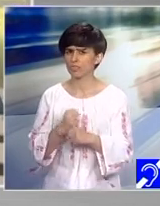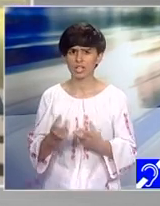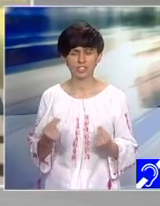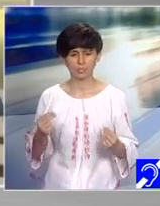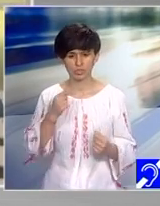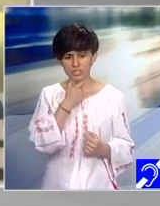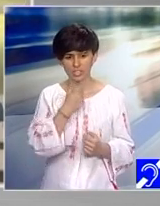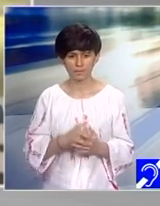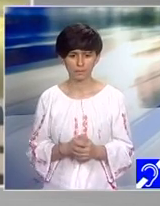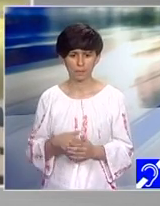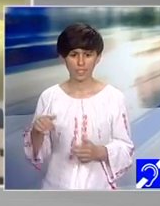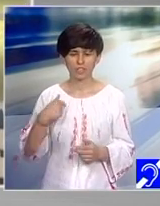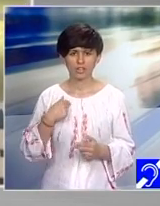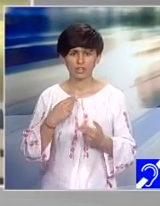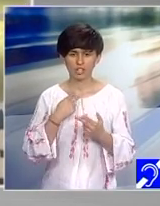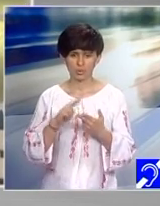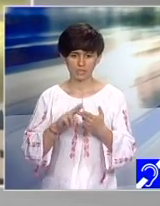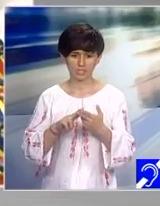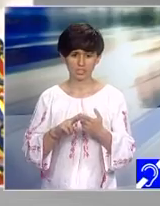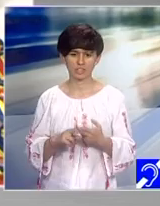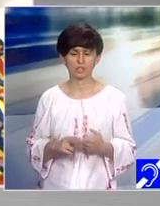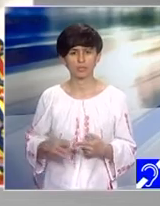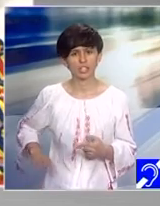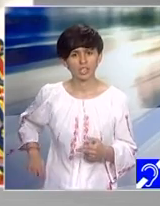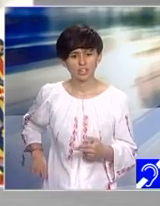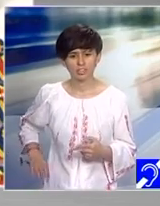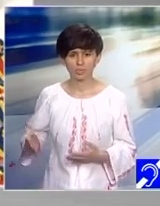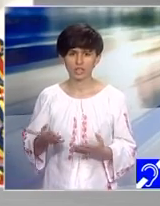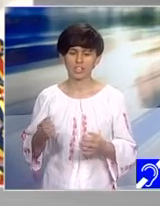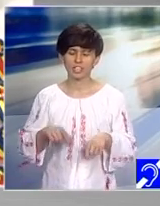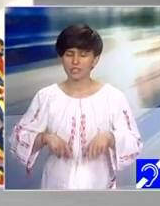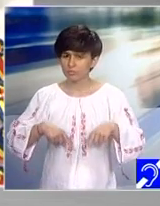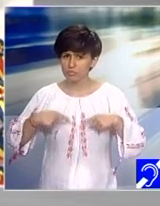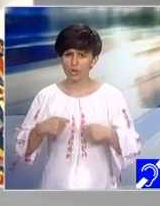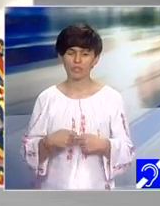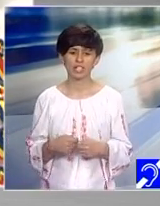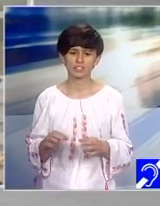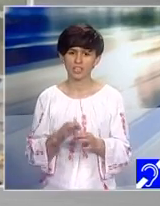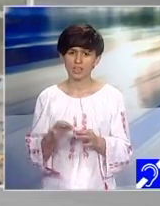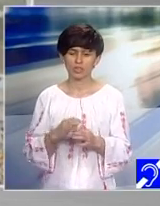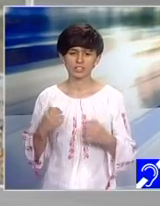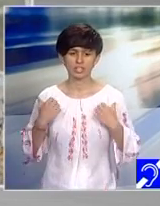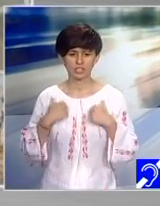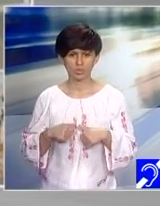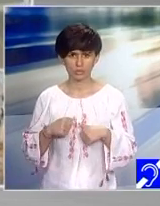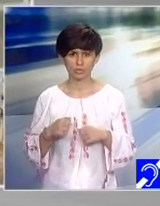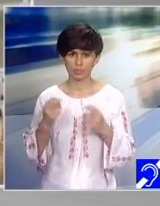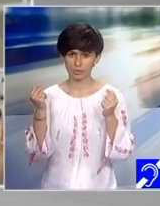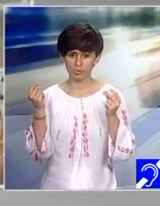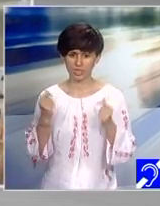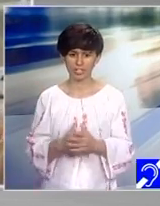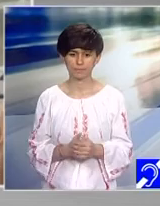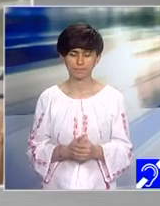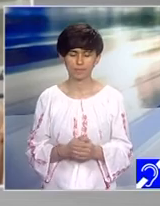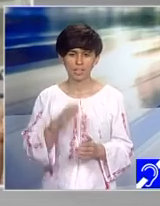ei am întâlnit-o și pe tanti Veturia, care de o viață coase costume naționale. Când eram mică, mama mea era croitoreasa comunei,